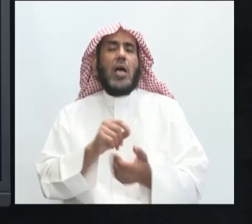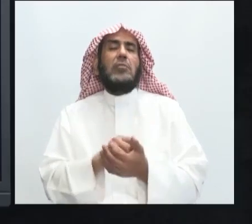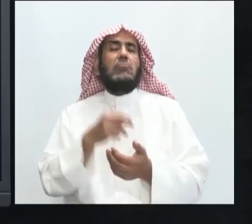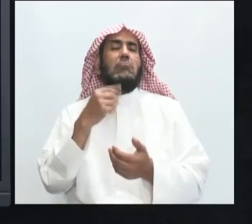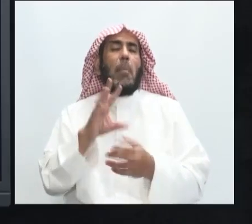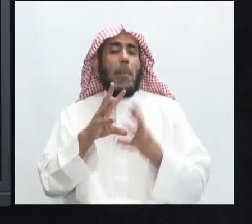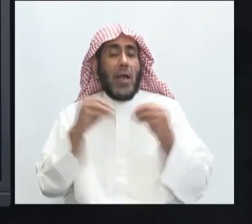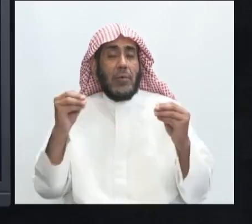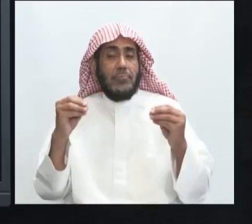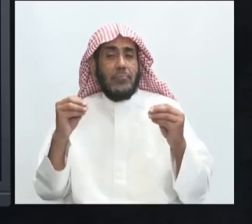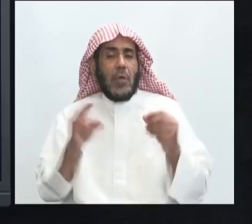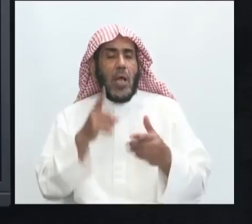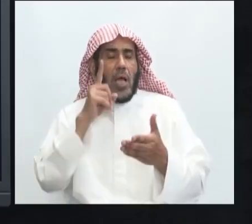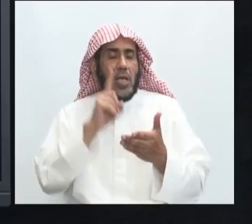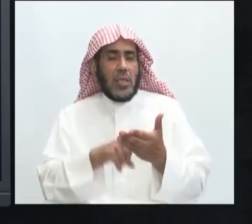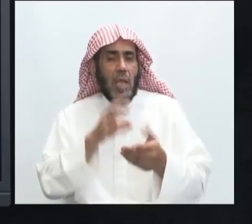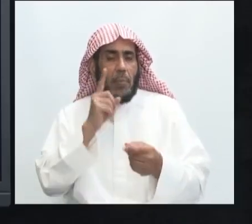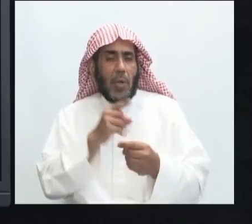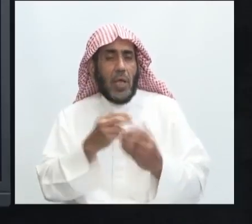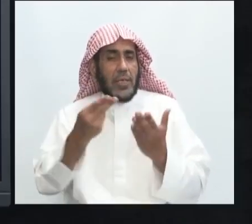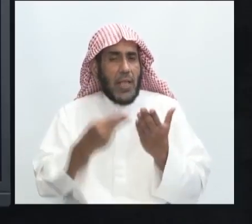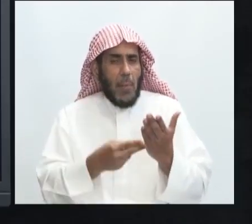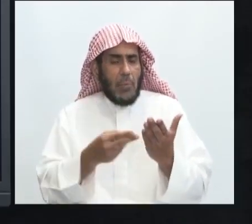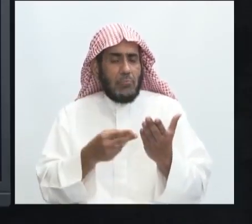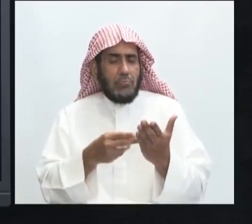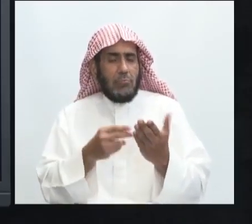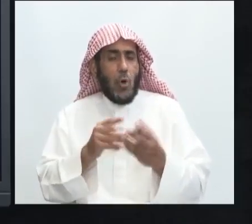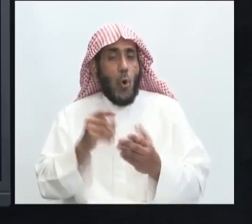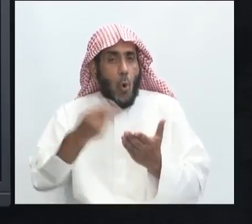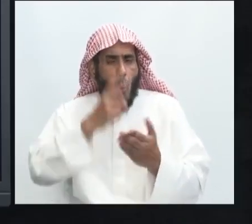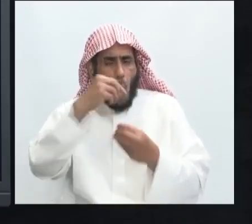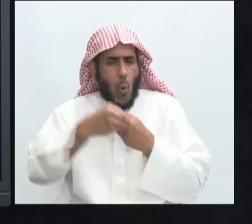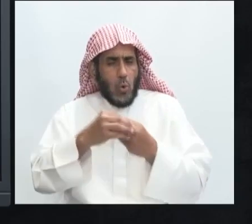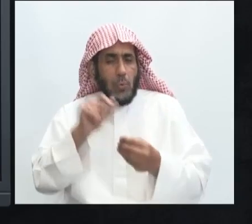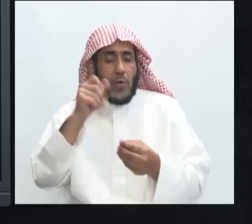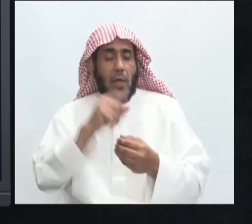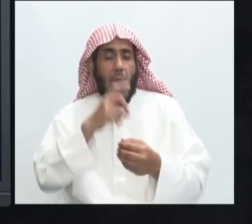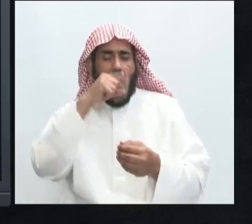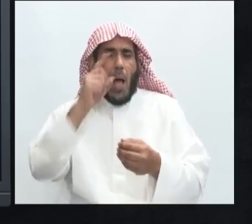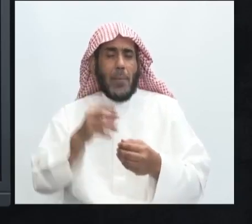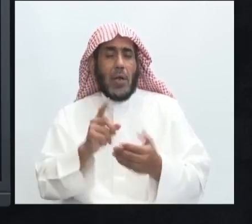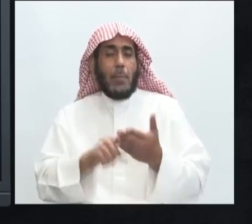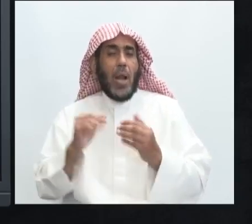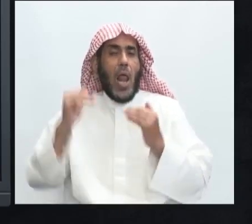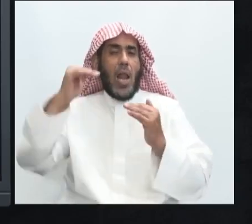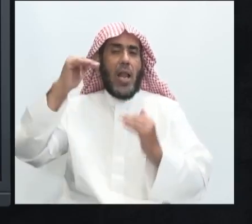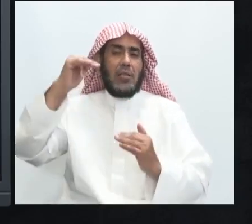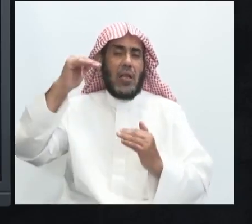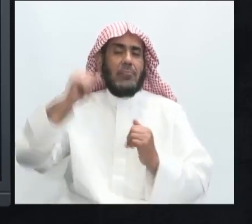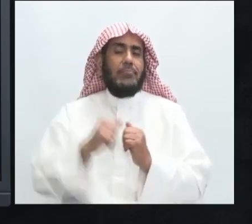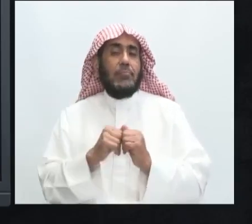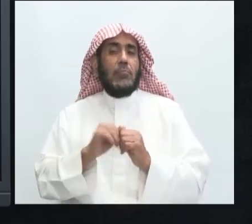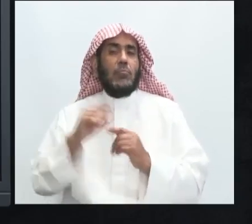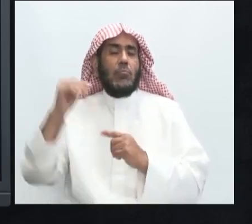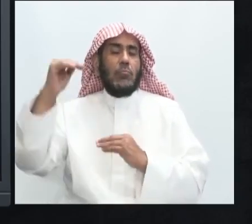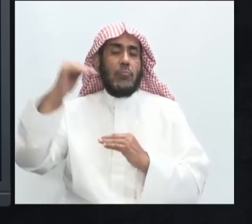بمعنى ان طلبت طلبت منك مثلا الكتابه اكتب فهذا امر حقيقي ان كان من الاعلى الى الى الادنى